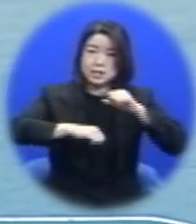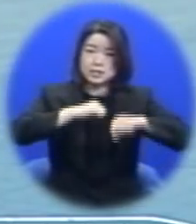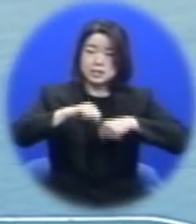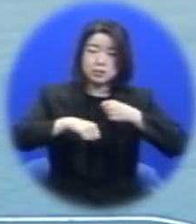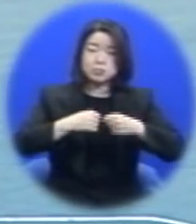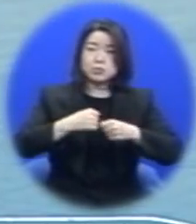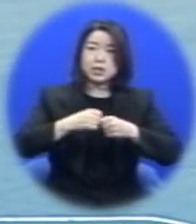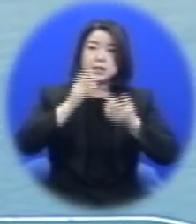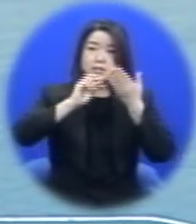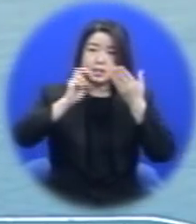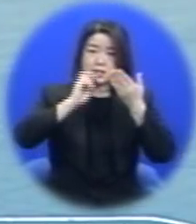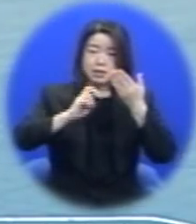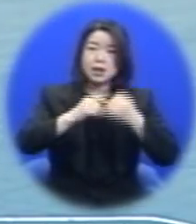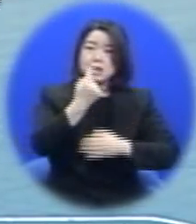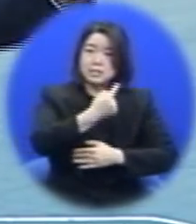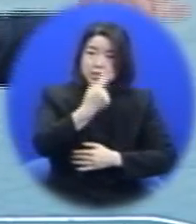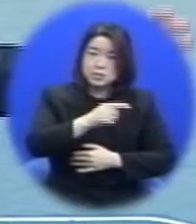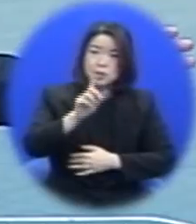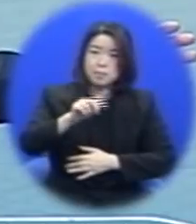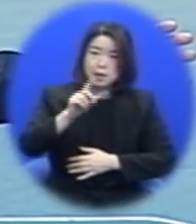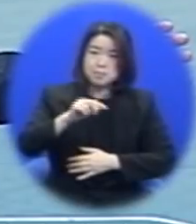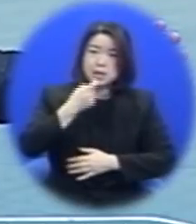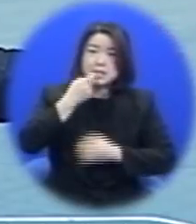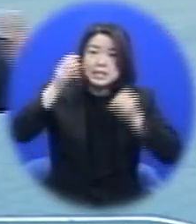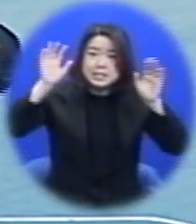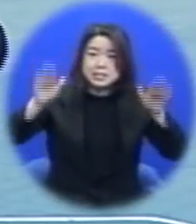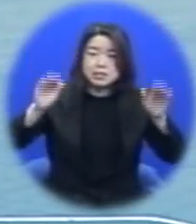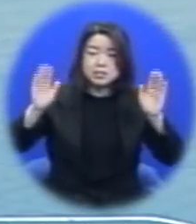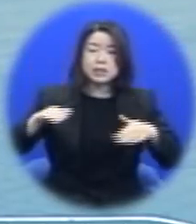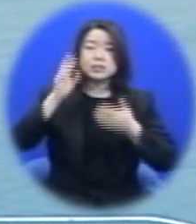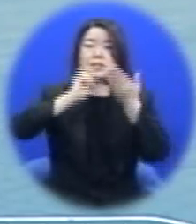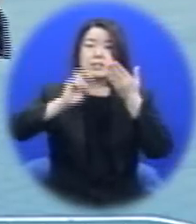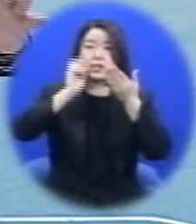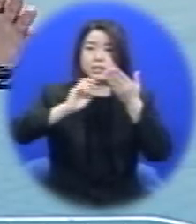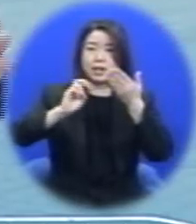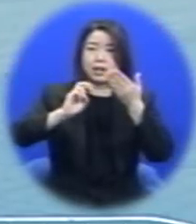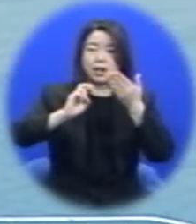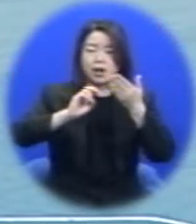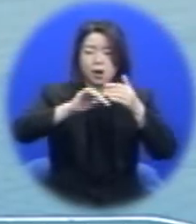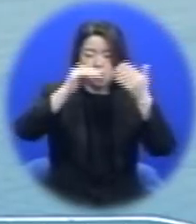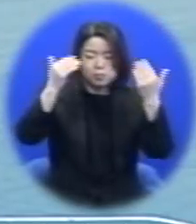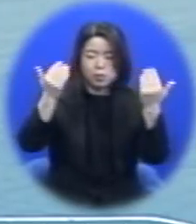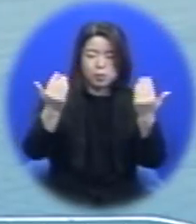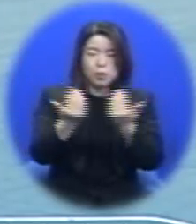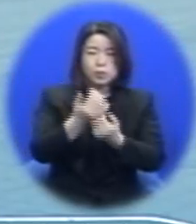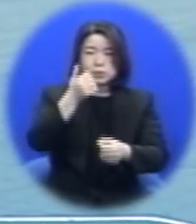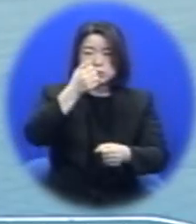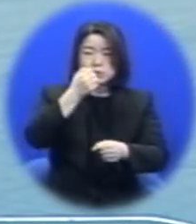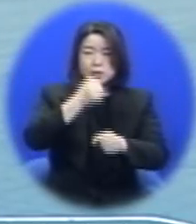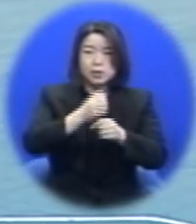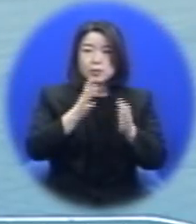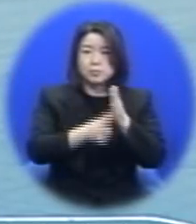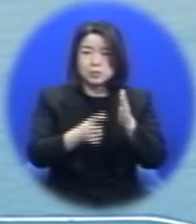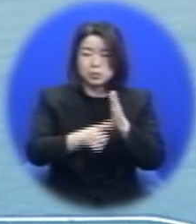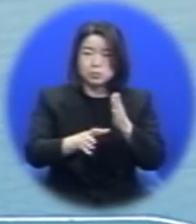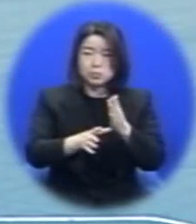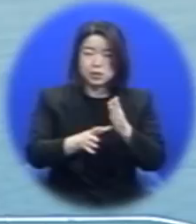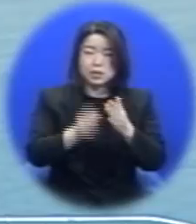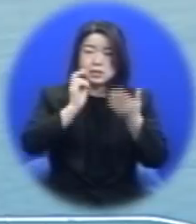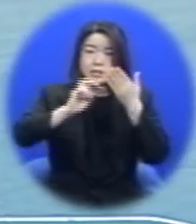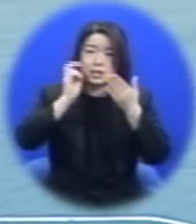그리고 천천만만의 천사들의 찬양, 온갖 피조물들의 찬양이 여기 기록되어져